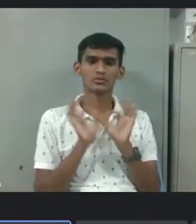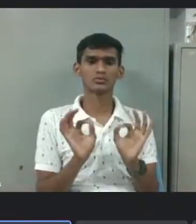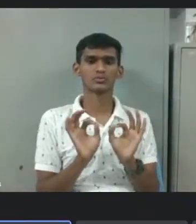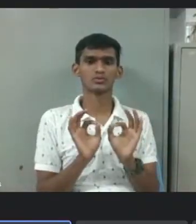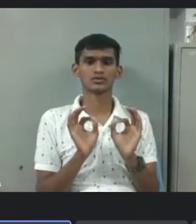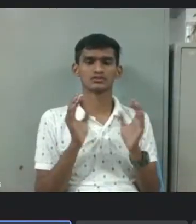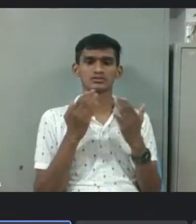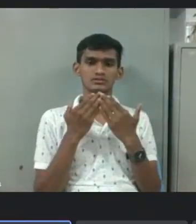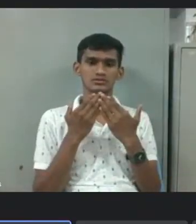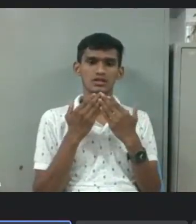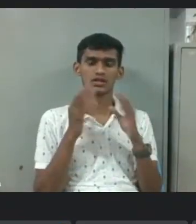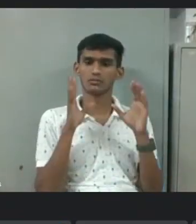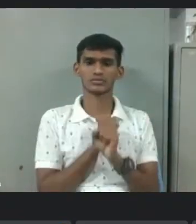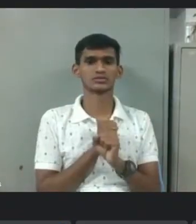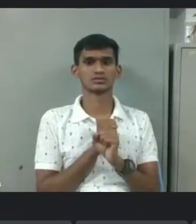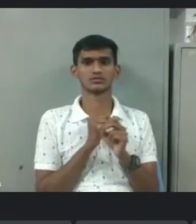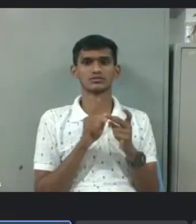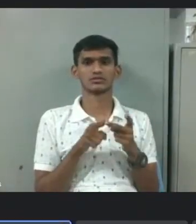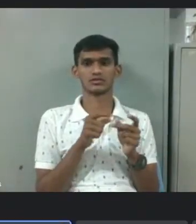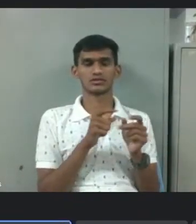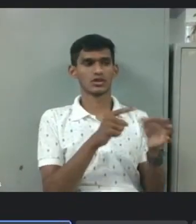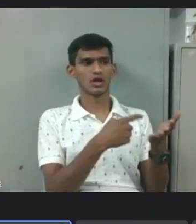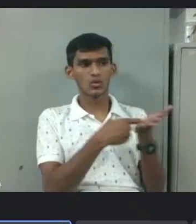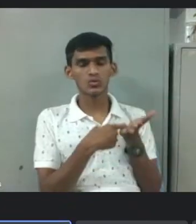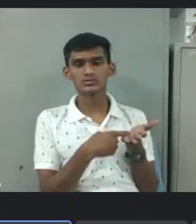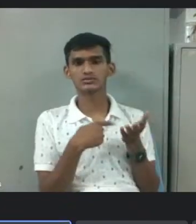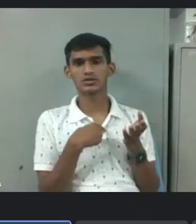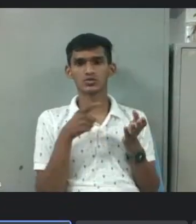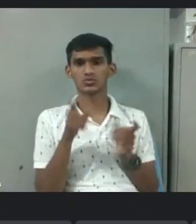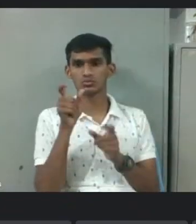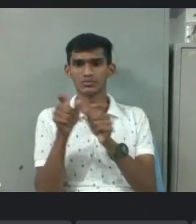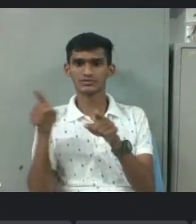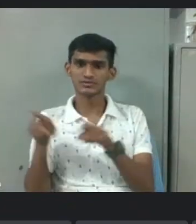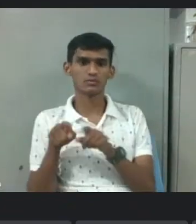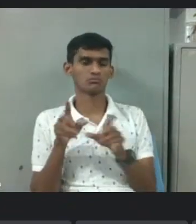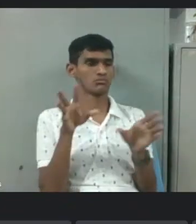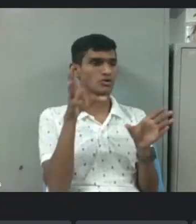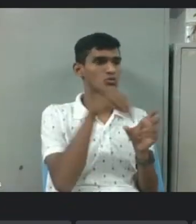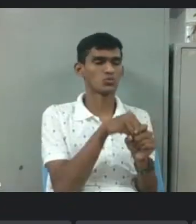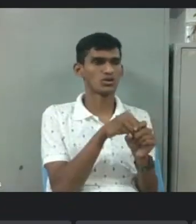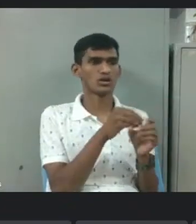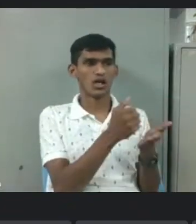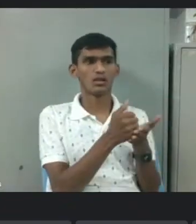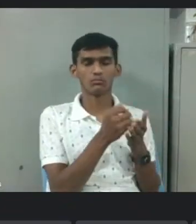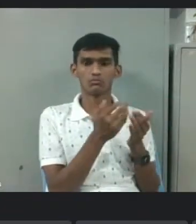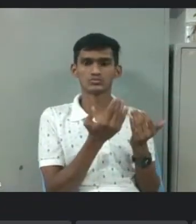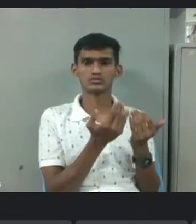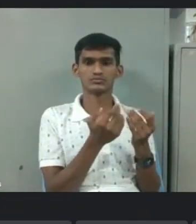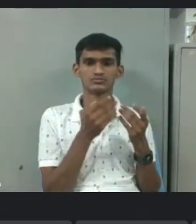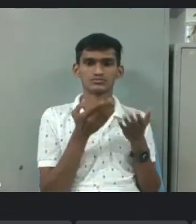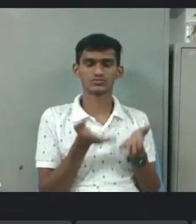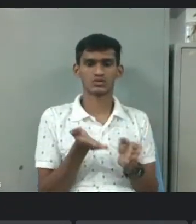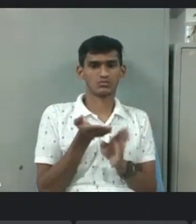നമുക്ക് നിങ്ങളെ പോലുള്ളവരുണ്ടെങ്കിൽ കുറച്ചുകൂടി ഹെൽപ്ഫുൾ ആയിരുന്നു എന്ന്. അതെ, ഇതിന് ചേഞ്ച് വരുത്താനായിട്ട് ഒരു 3